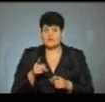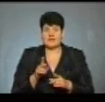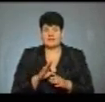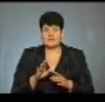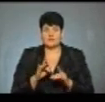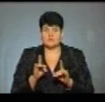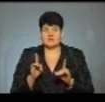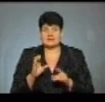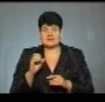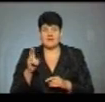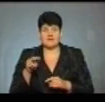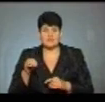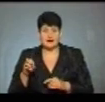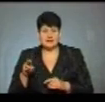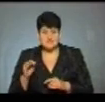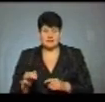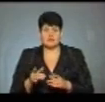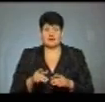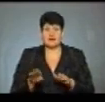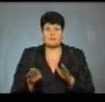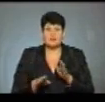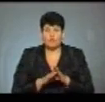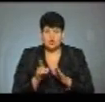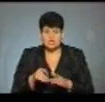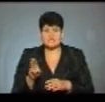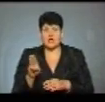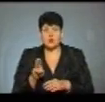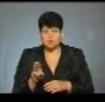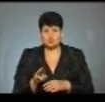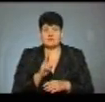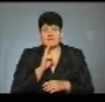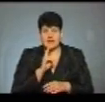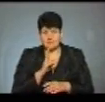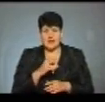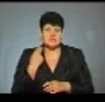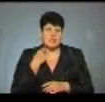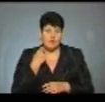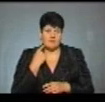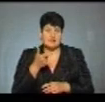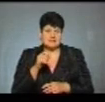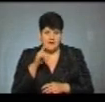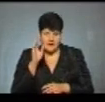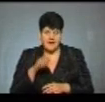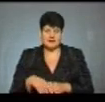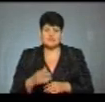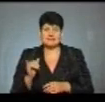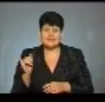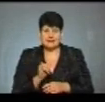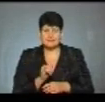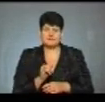унікальна. Скалацька така сама, як Вишнівецька, і Підволочиська, і Шумська, і Кременецькі борги за газ, і